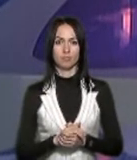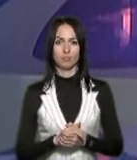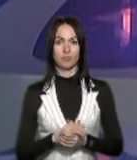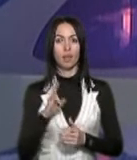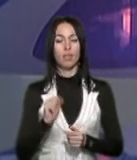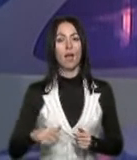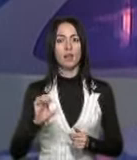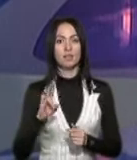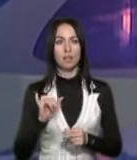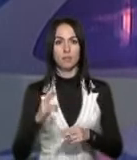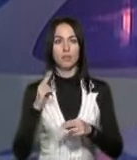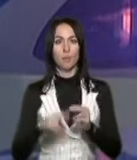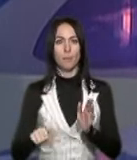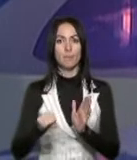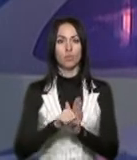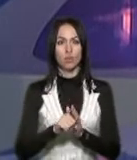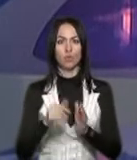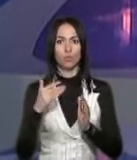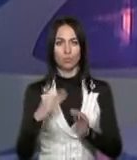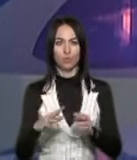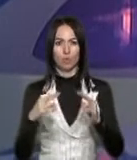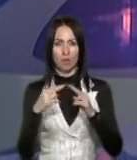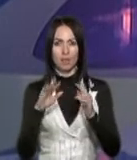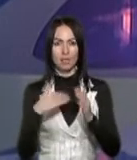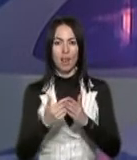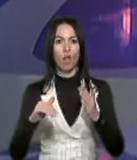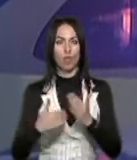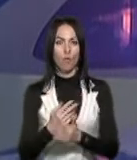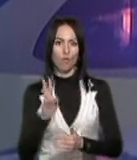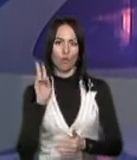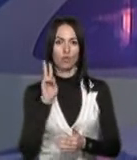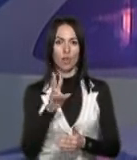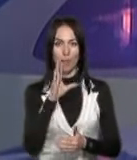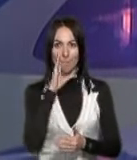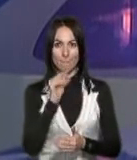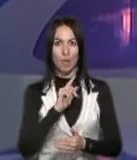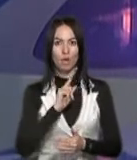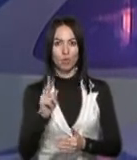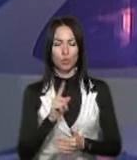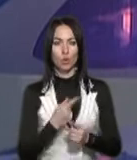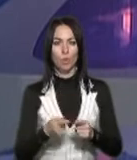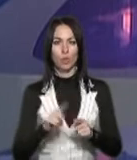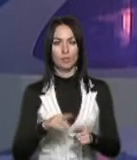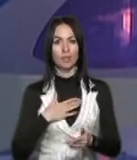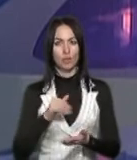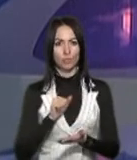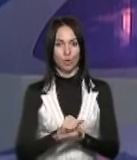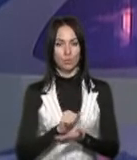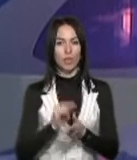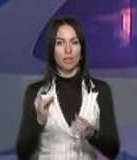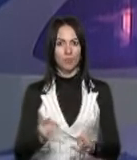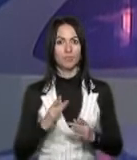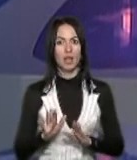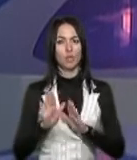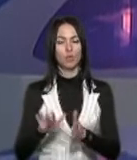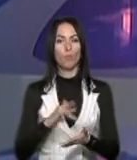На Салтівці завершують підключати наземні контактні мережі для нового тролейбусного маршруту. Про це кореспондентам Суспільного розповів